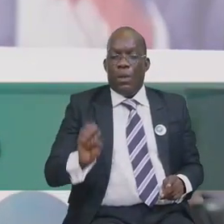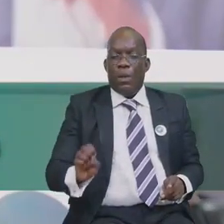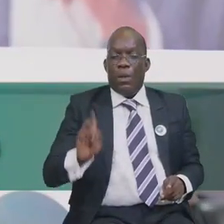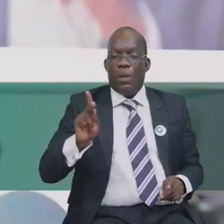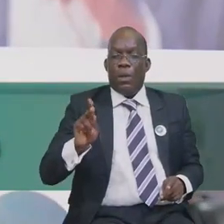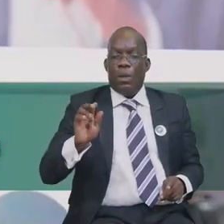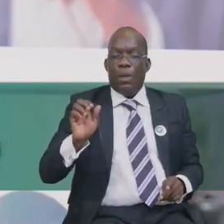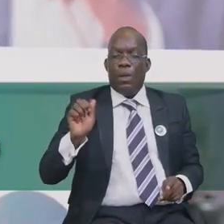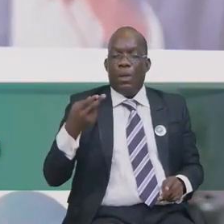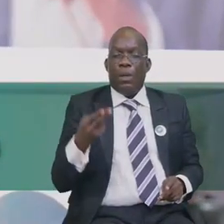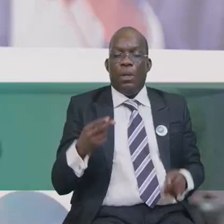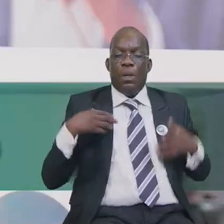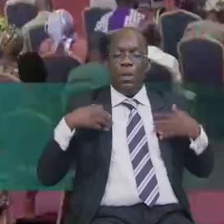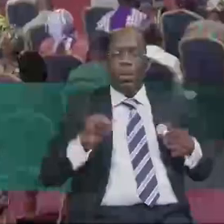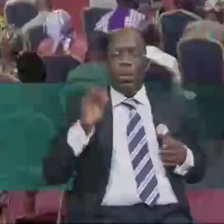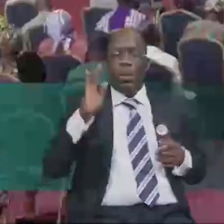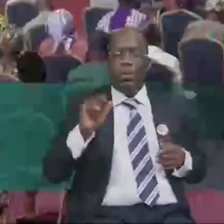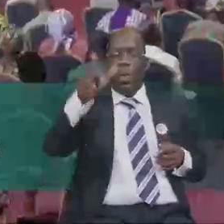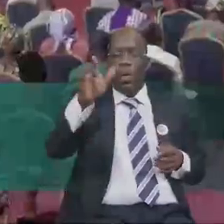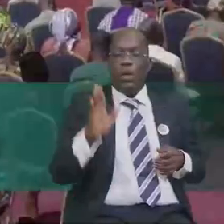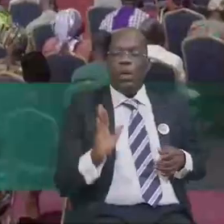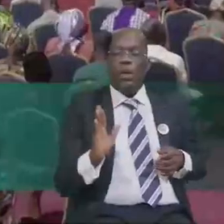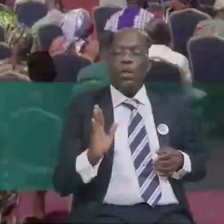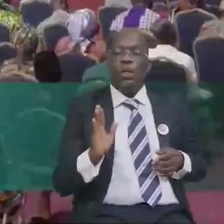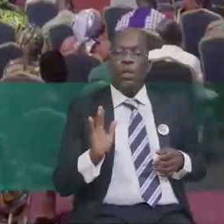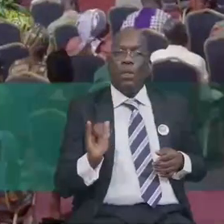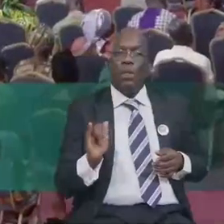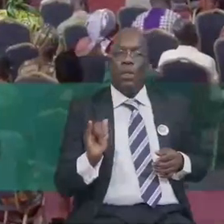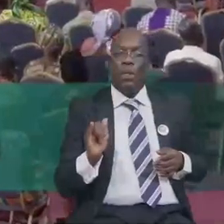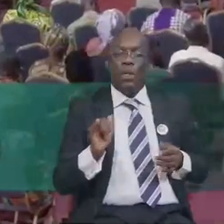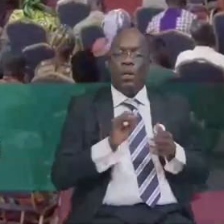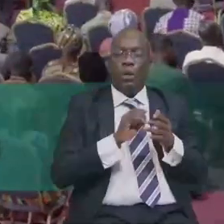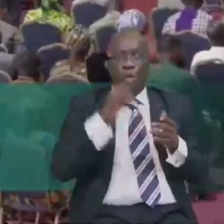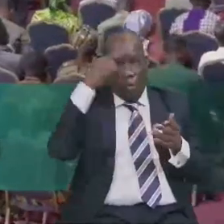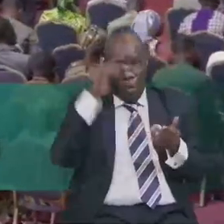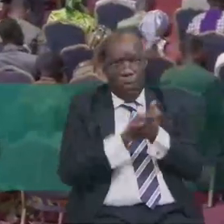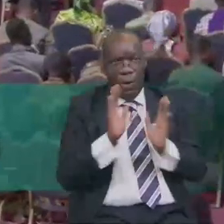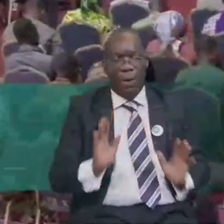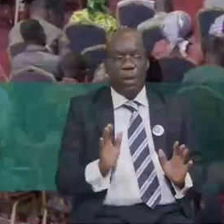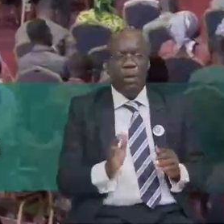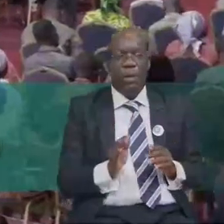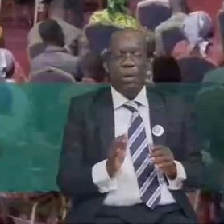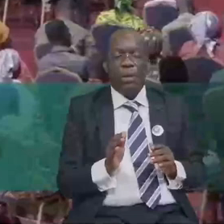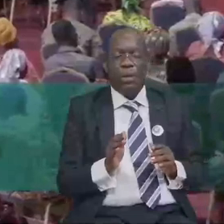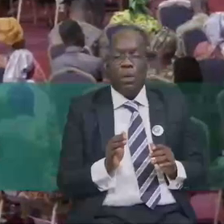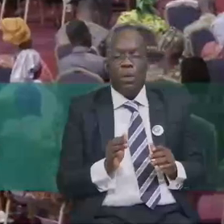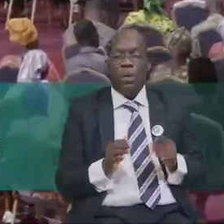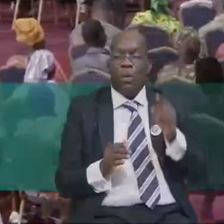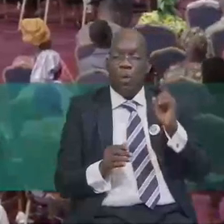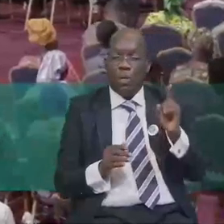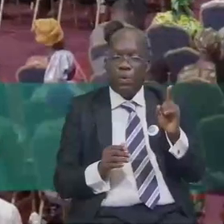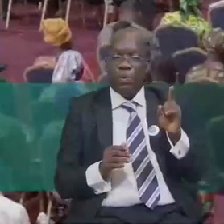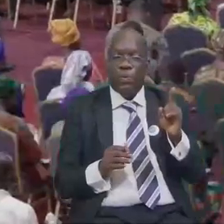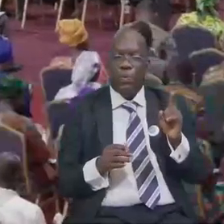par les croyants pieux. Le premier élément, la perception de